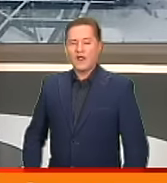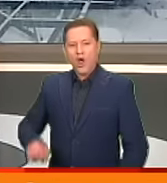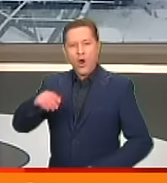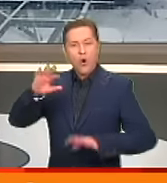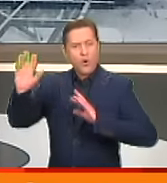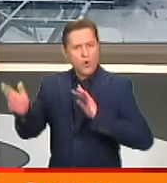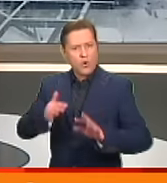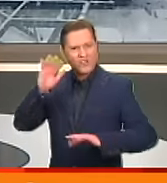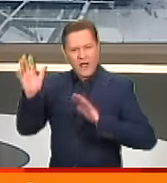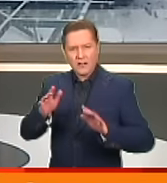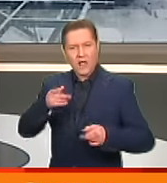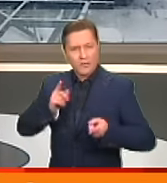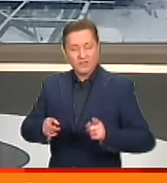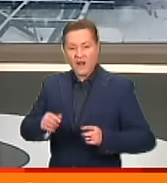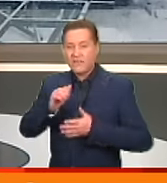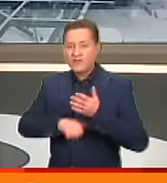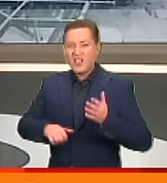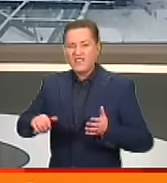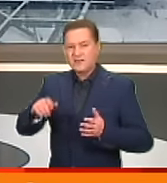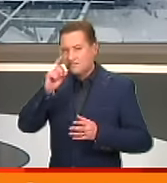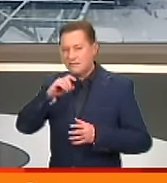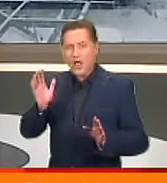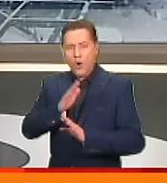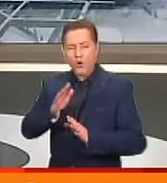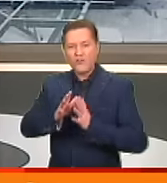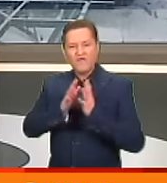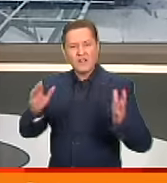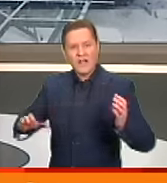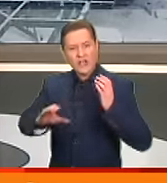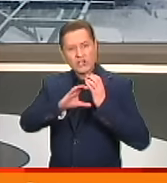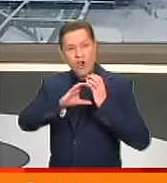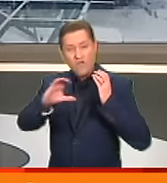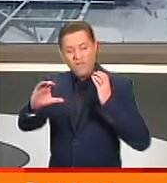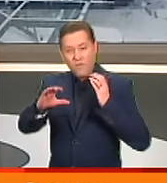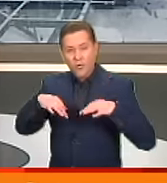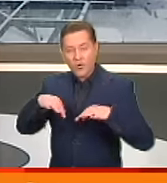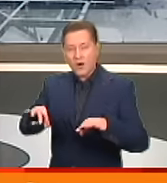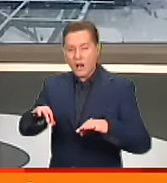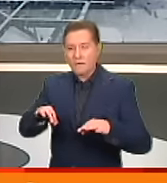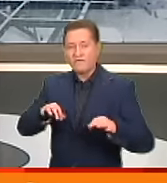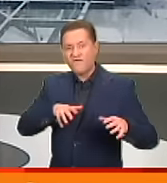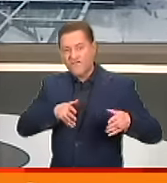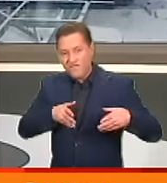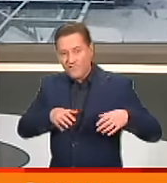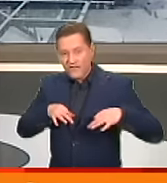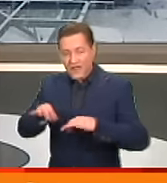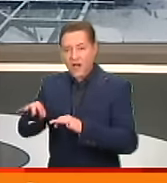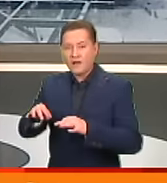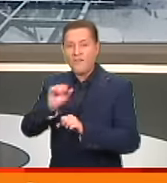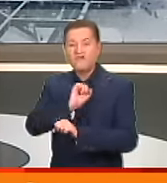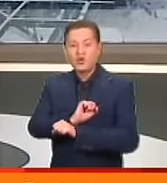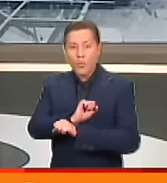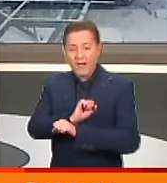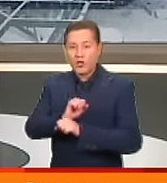Вхурделило по-справжньому. Через негоду і слизьку дорогу велетенська хура в столиці зранку в годину пік в'їхала в зупинку громадського транспорту